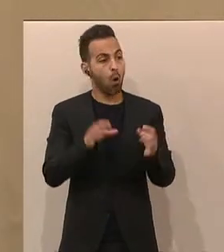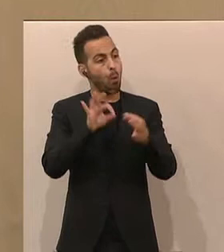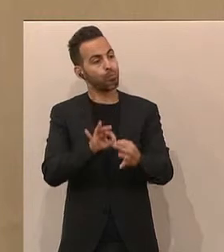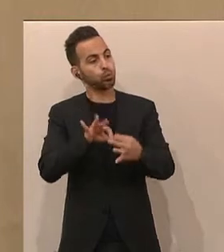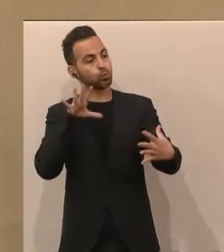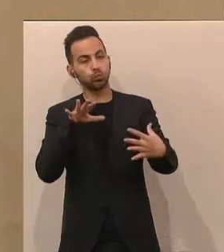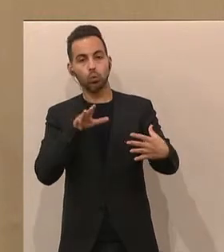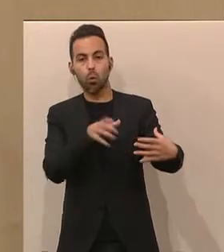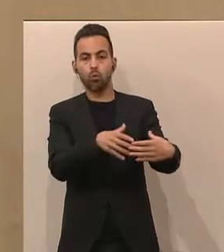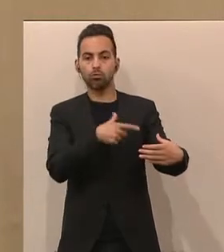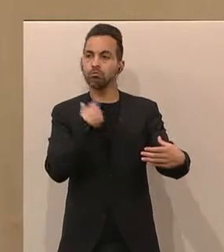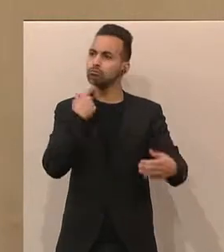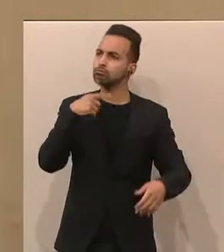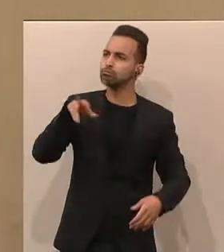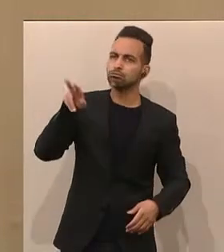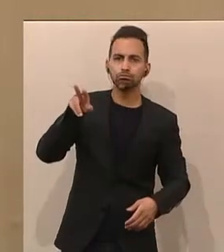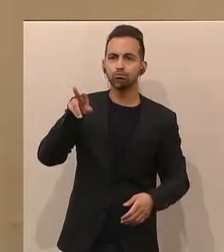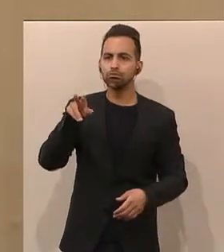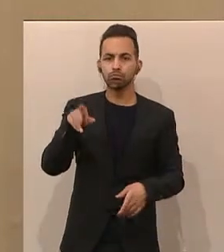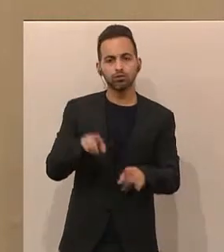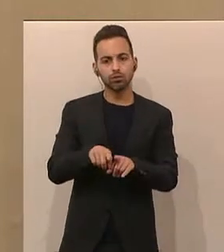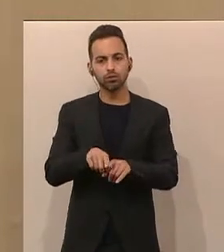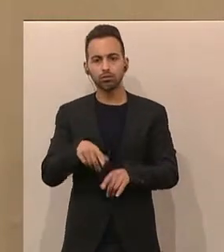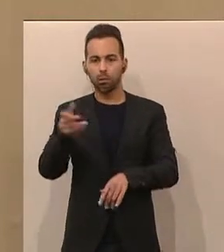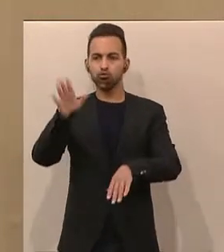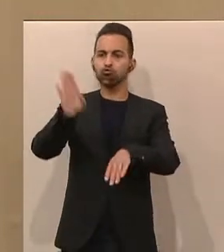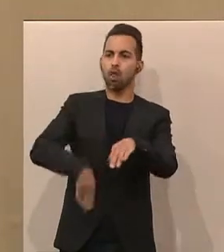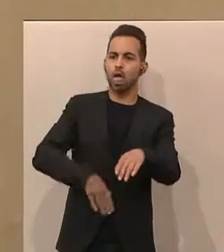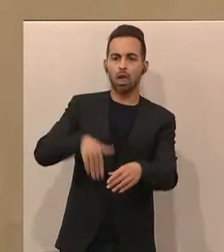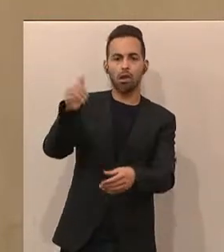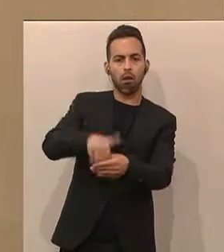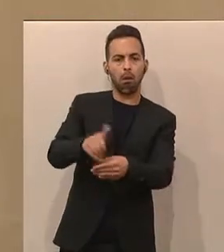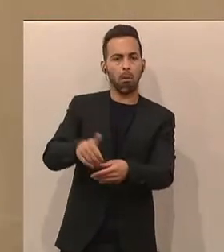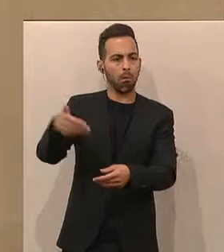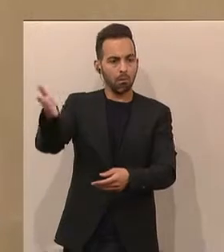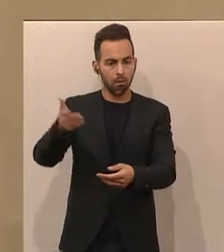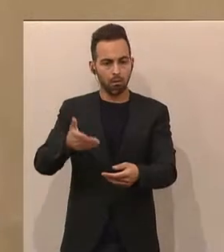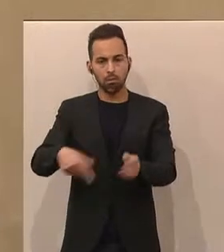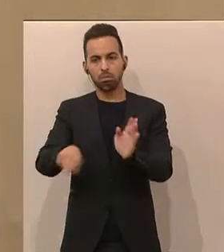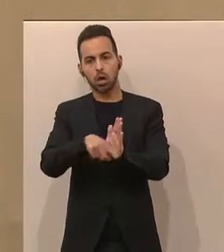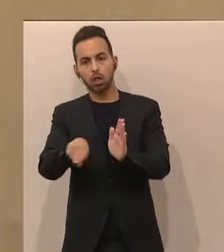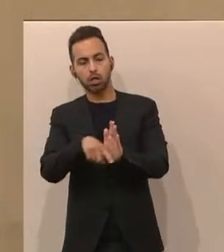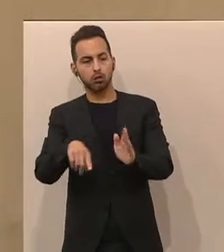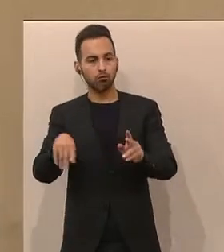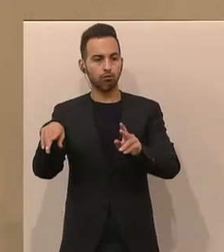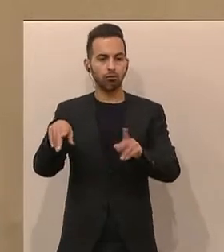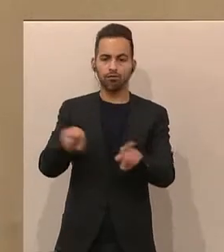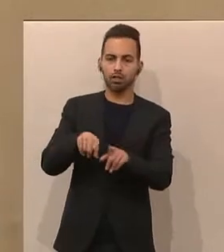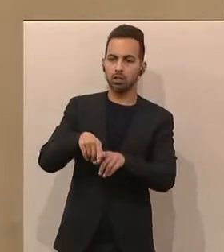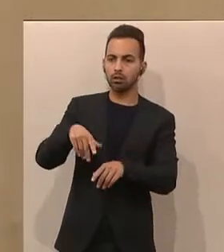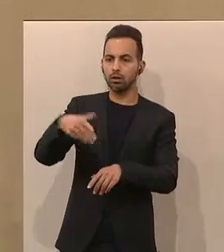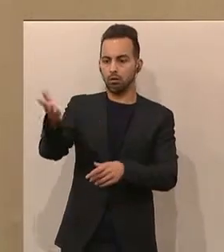Opposition, dass hier alles so schlecht, alles so negativ, die